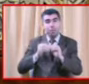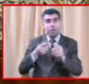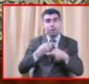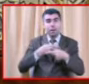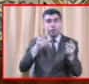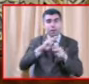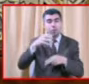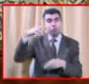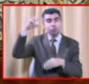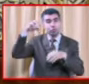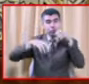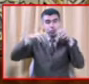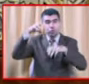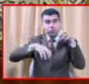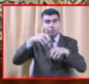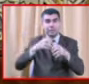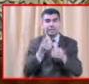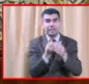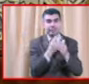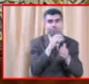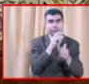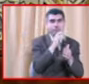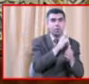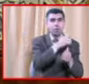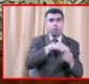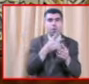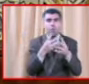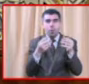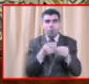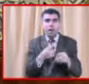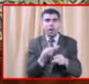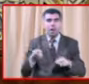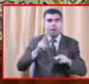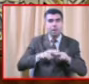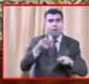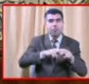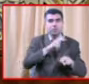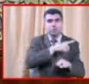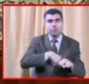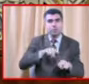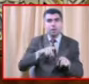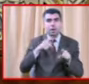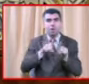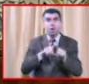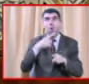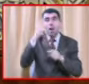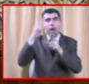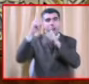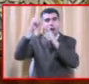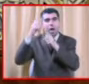نتيجة الفيضانات التي خلفت عددا من الضحايا والمفقودين، فإننا نتوجه إلى الله سبحانه وتعالى